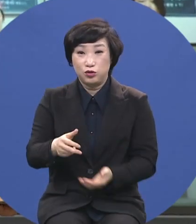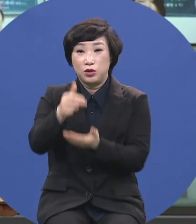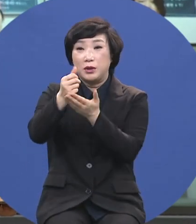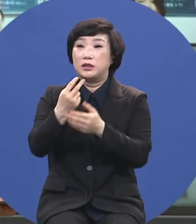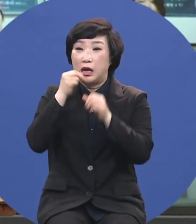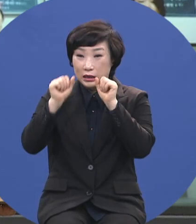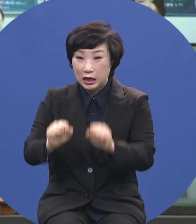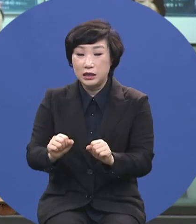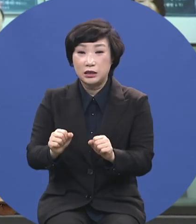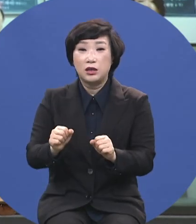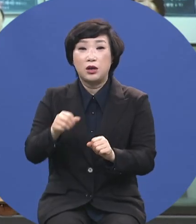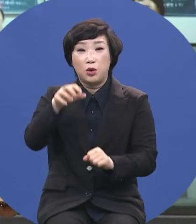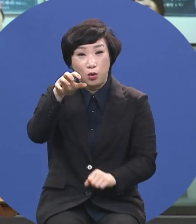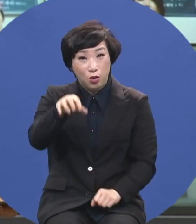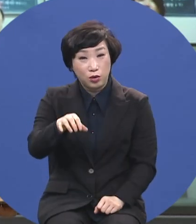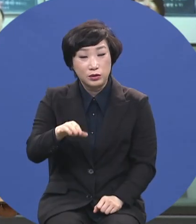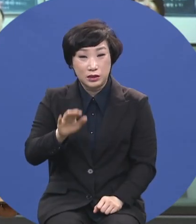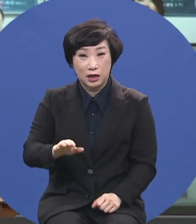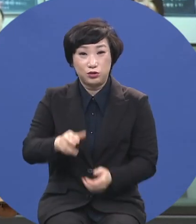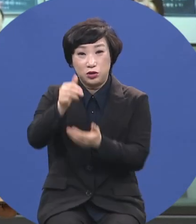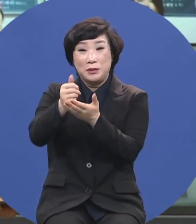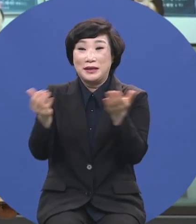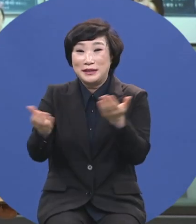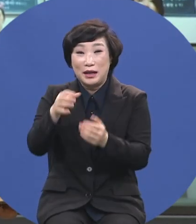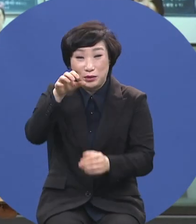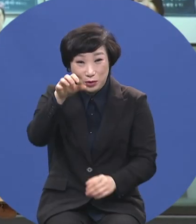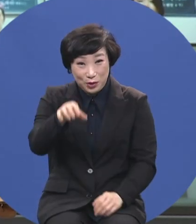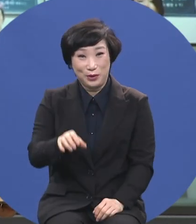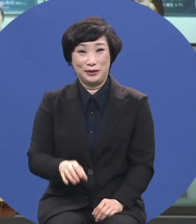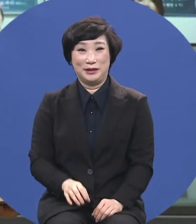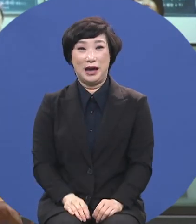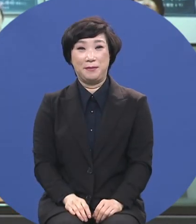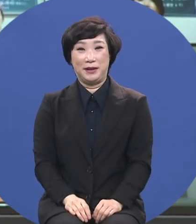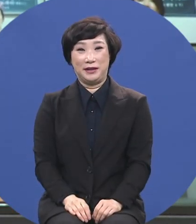살아계신 현장이요, 역사하시는 현장입니다.